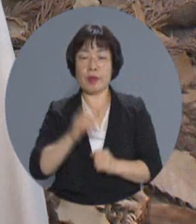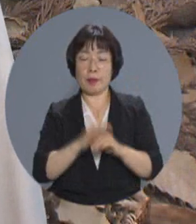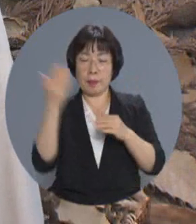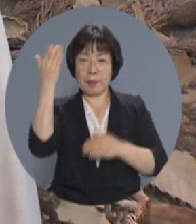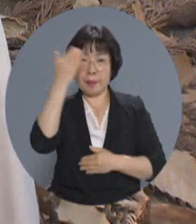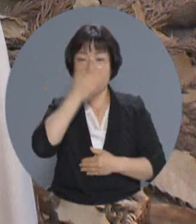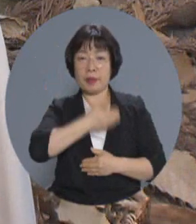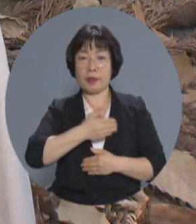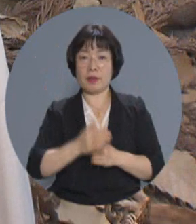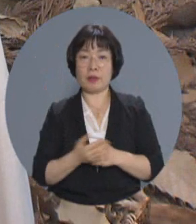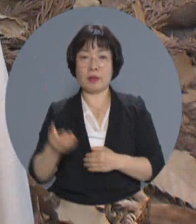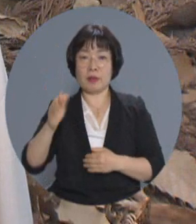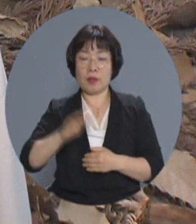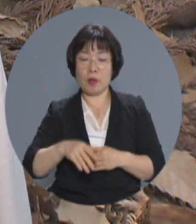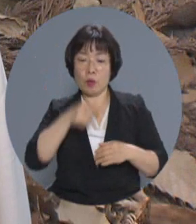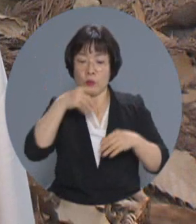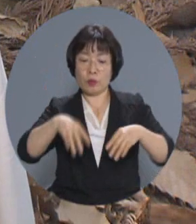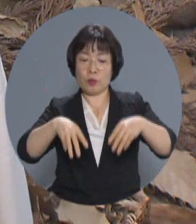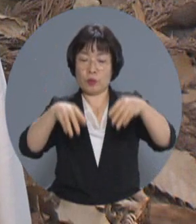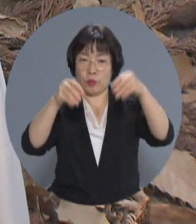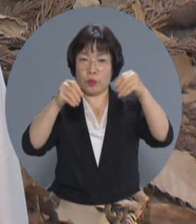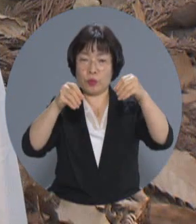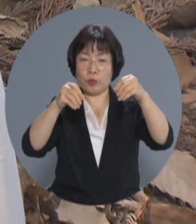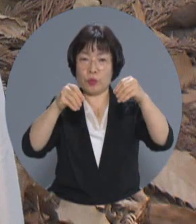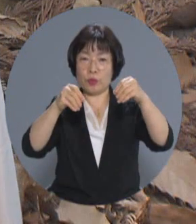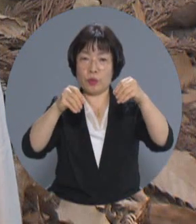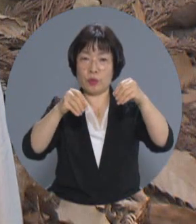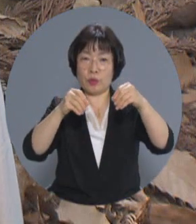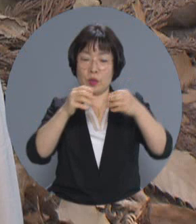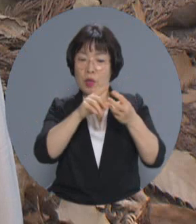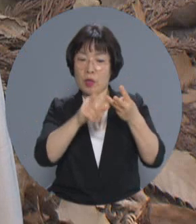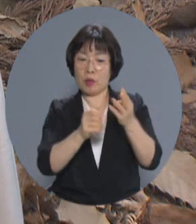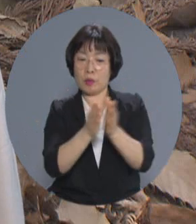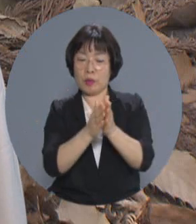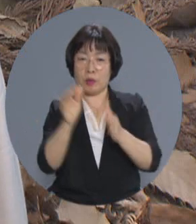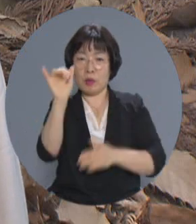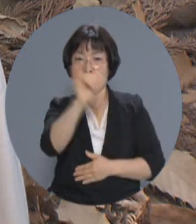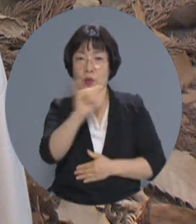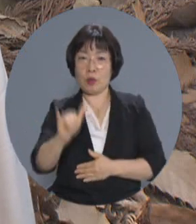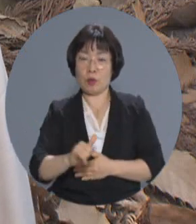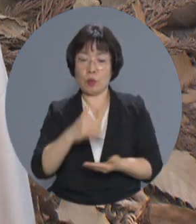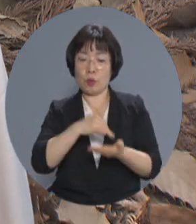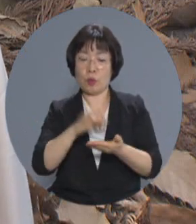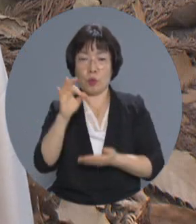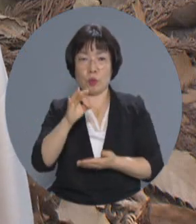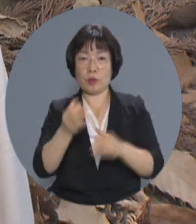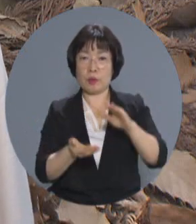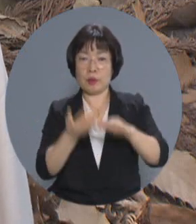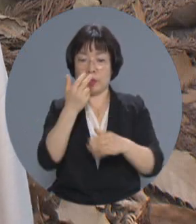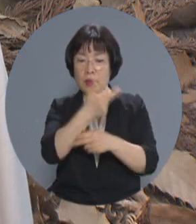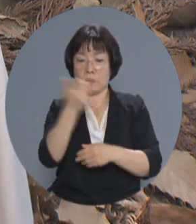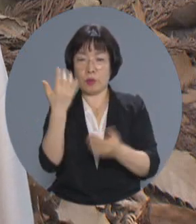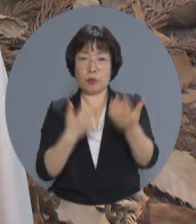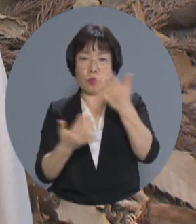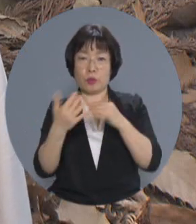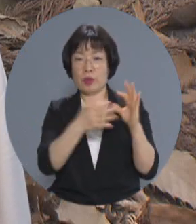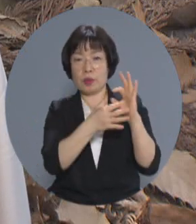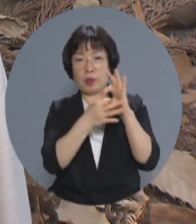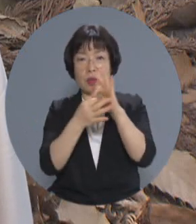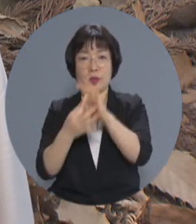종이 맑겠습니다 다만 건조한 대기가 문제입니다 3월 들어 전국적으로 매일 10권 이상의 크고 작은 산불이 발생하고